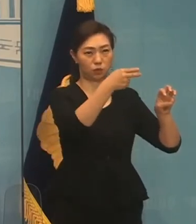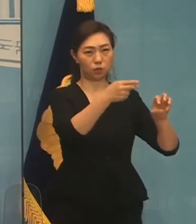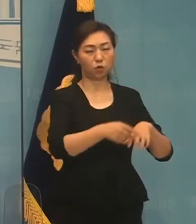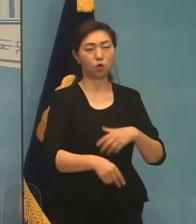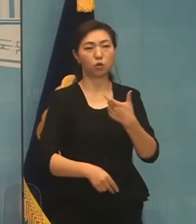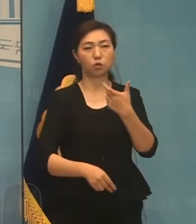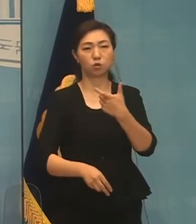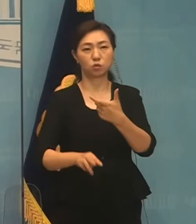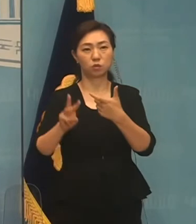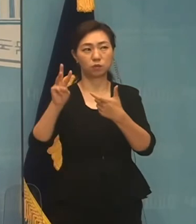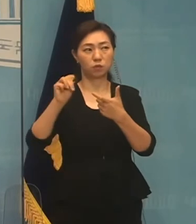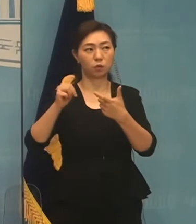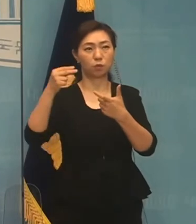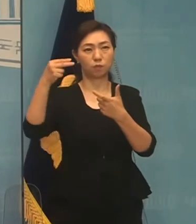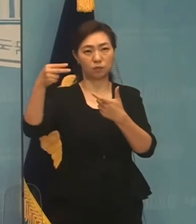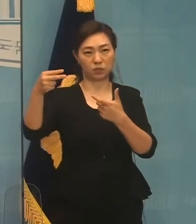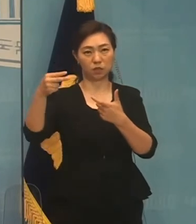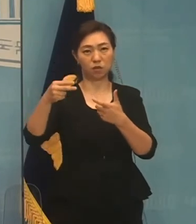60제곱미터